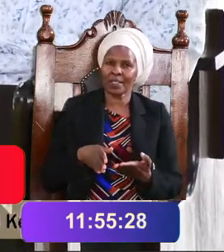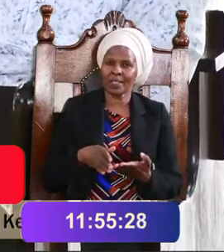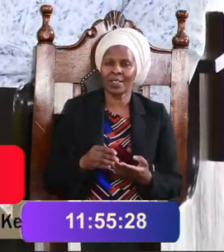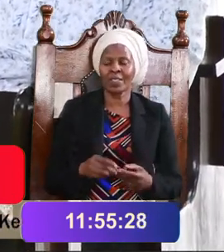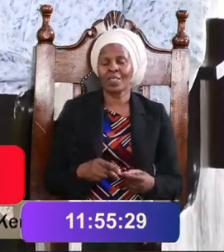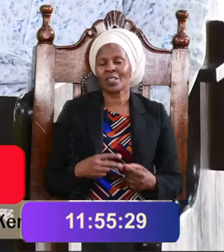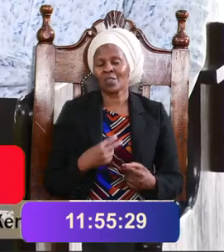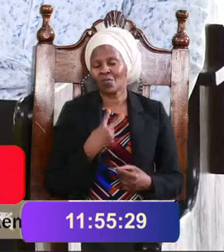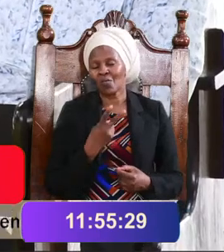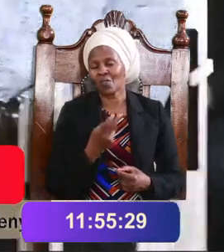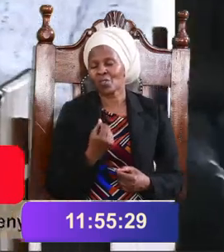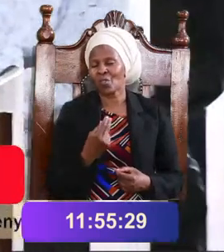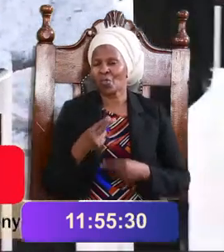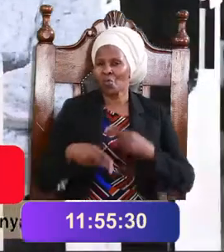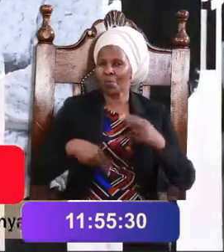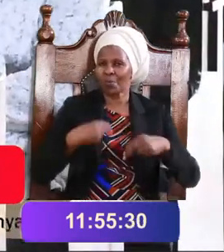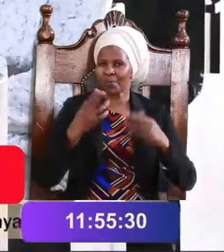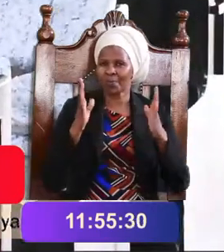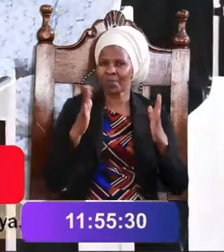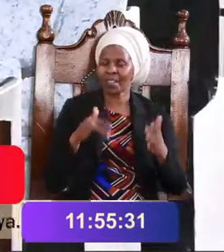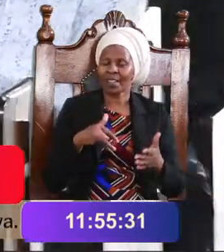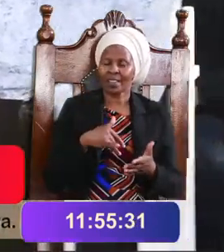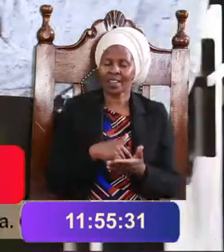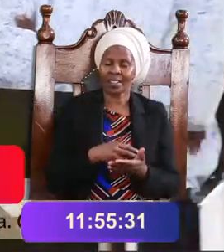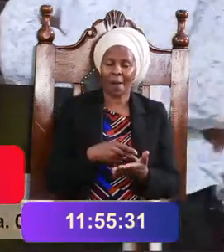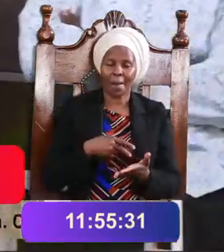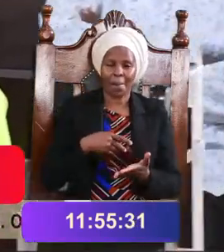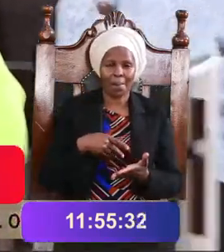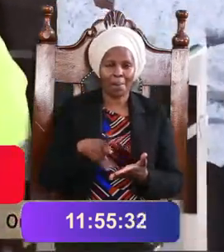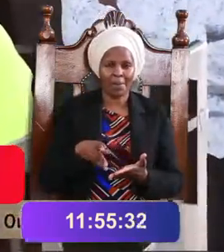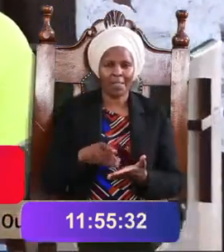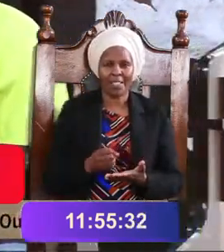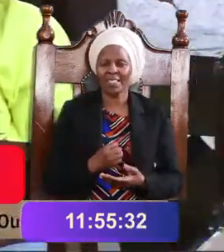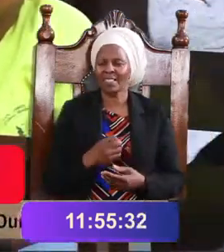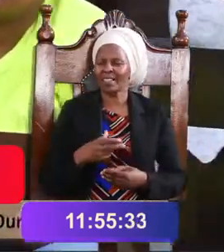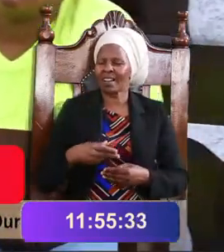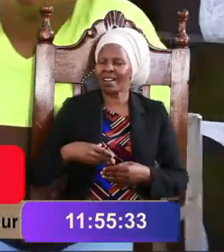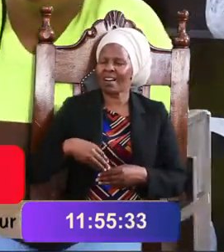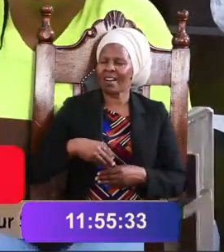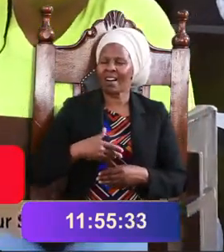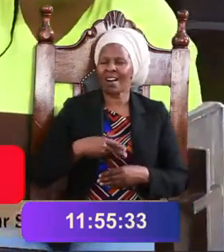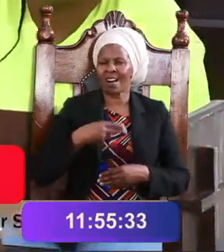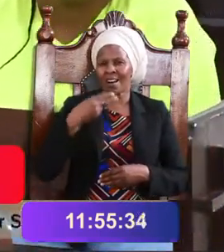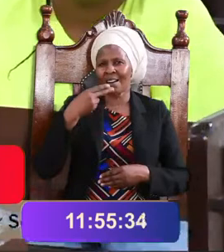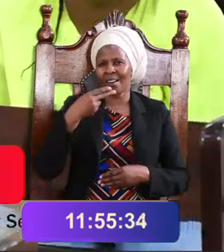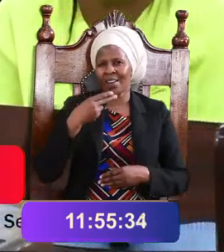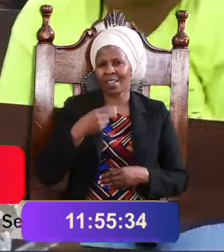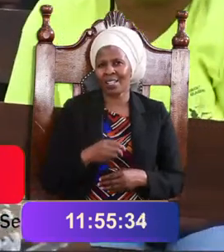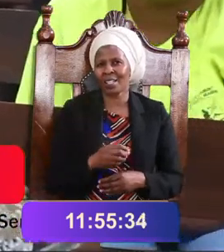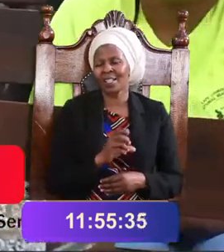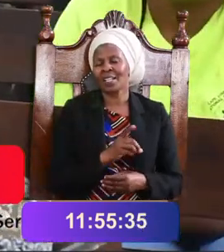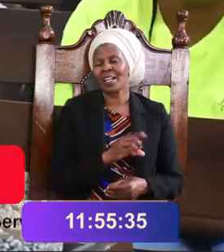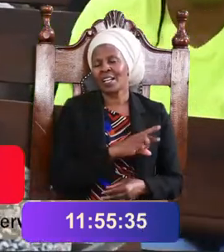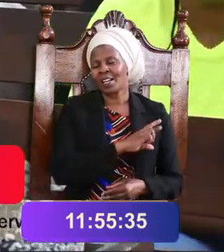sauti ya hozana ambazo zimenunuliwa, tuseme ni kubwa. viongozi wa dini walikuwa